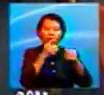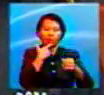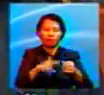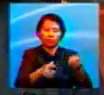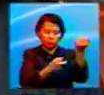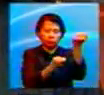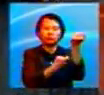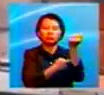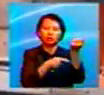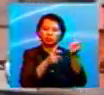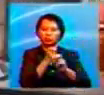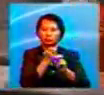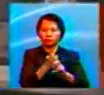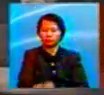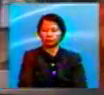memadamkan sepenuhnya.